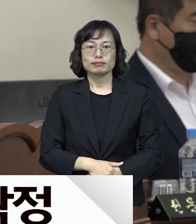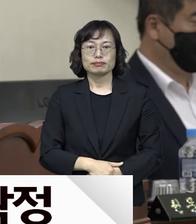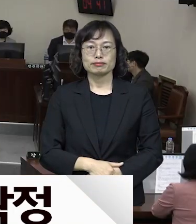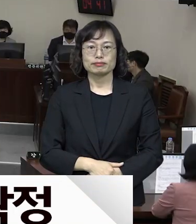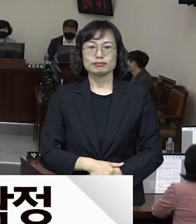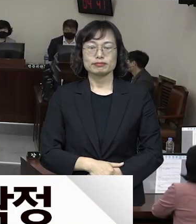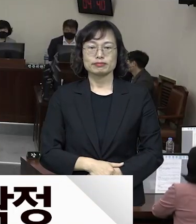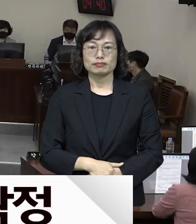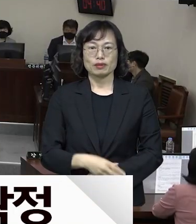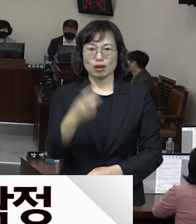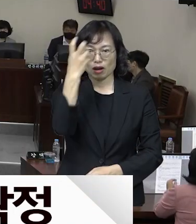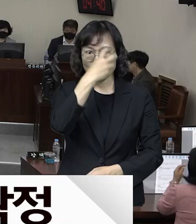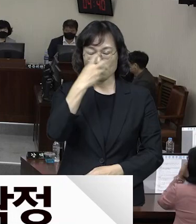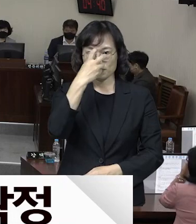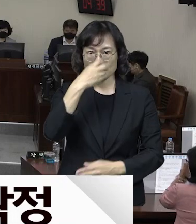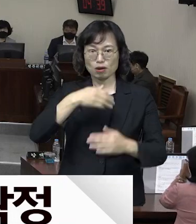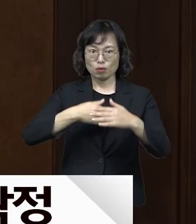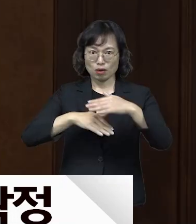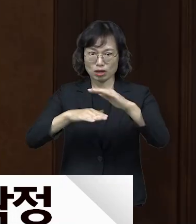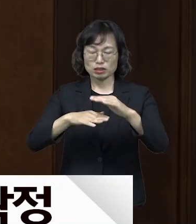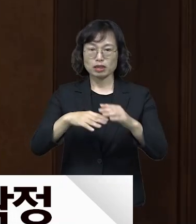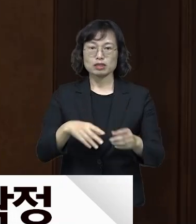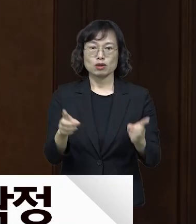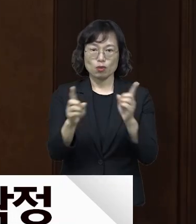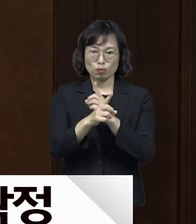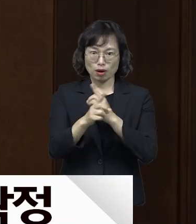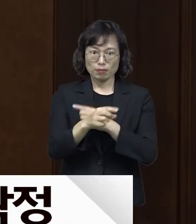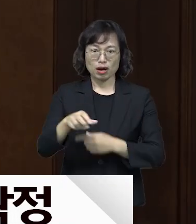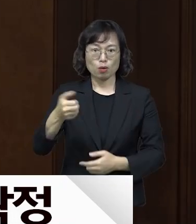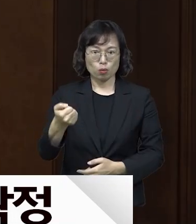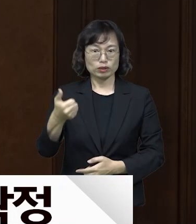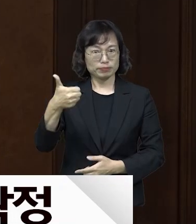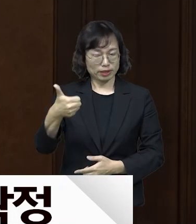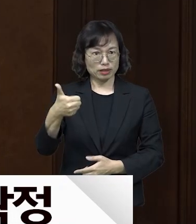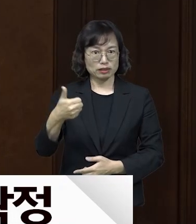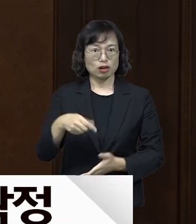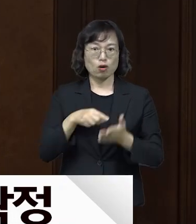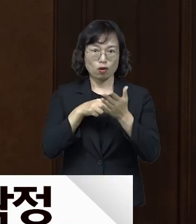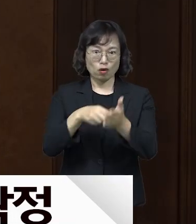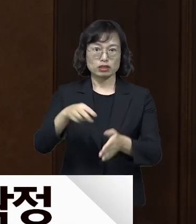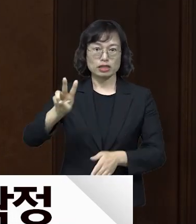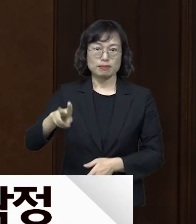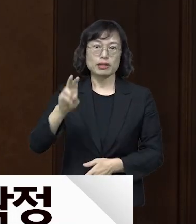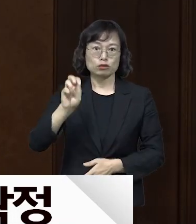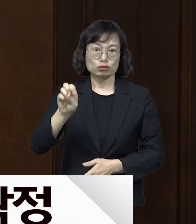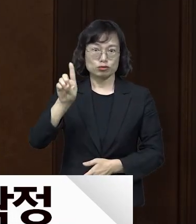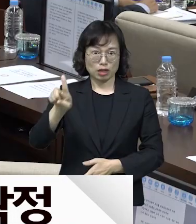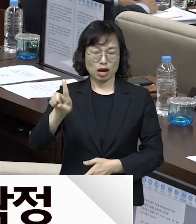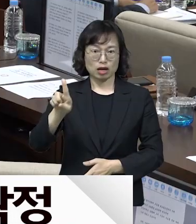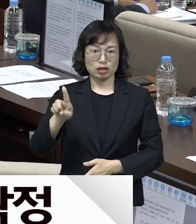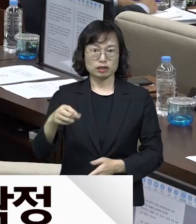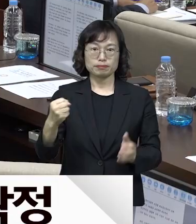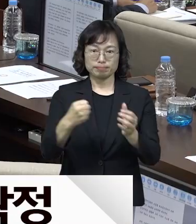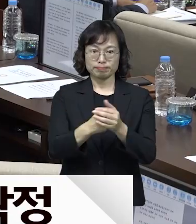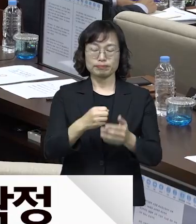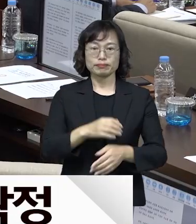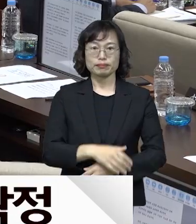따라 행정사무 감사 과정에서 시정 처리 요구 55건과 건의사항 221건의 결과를